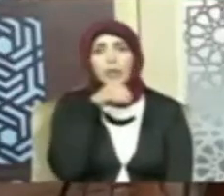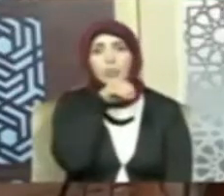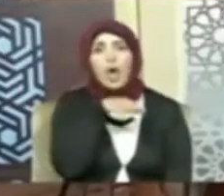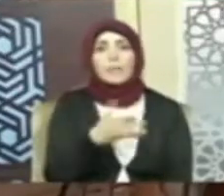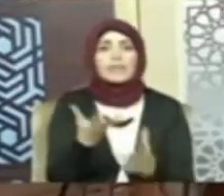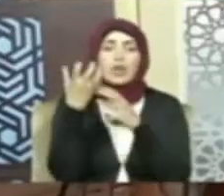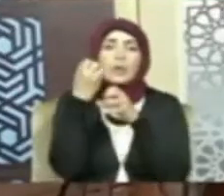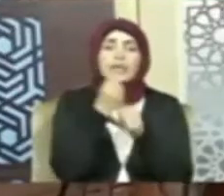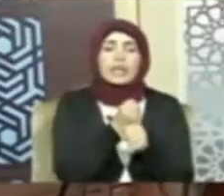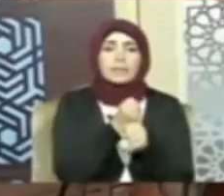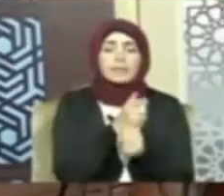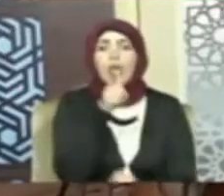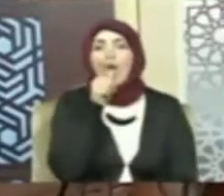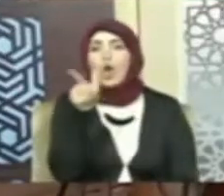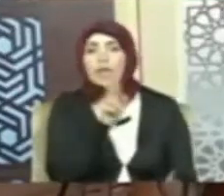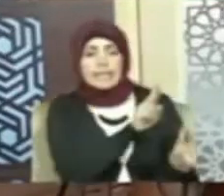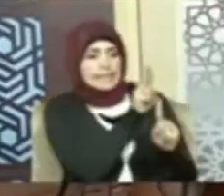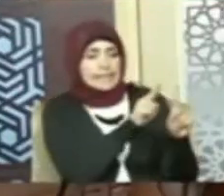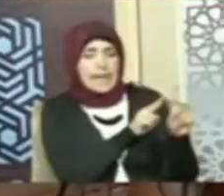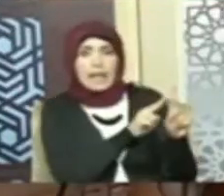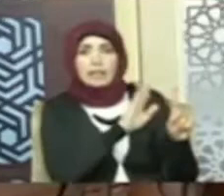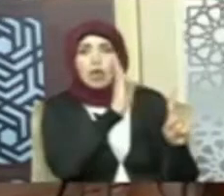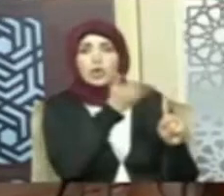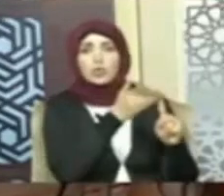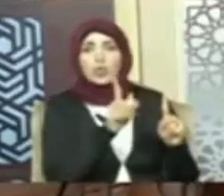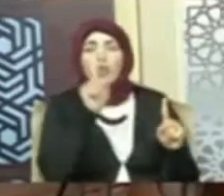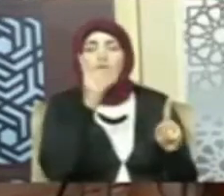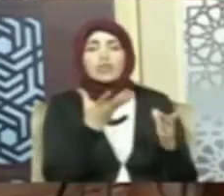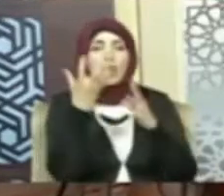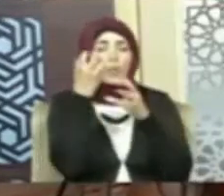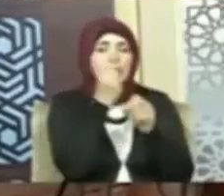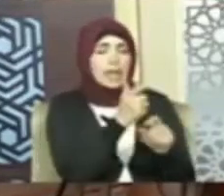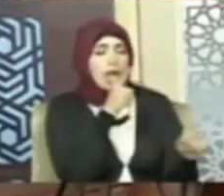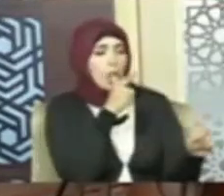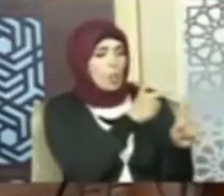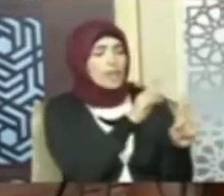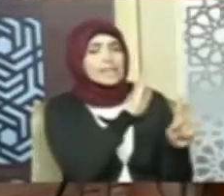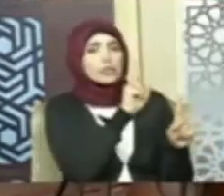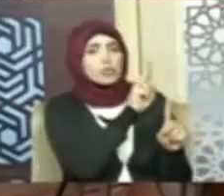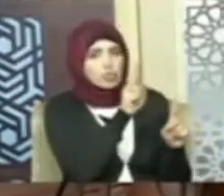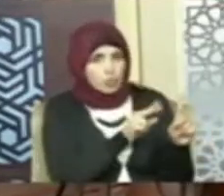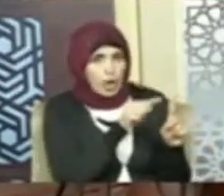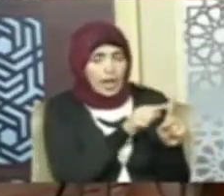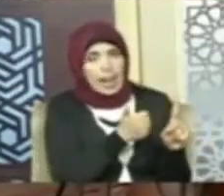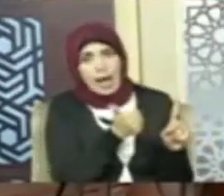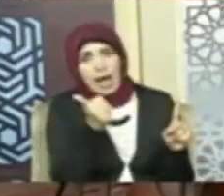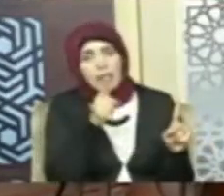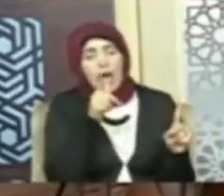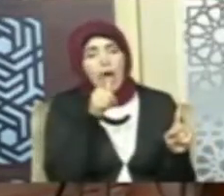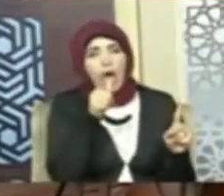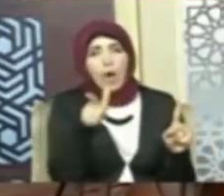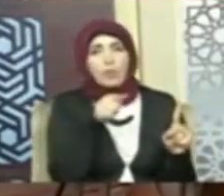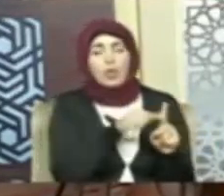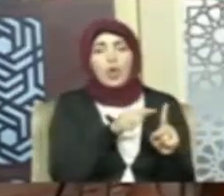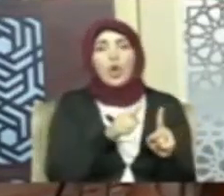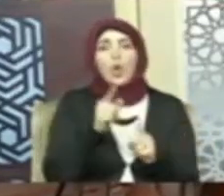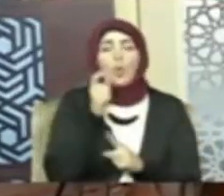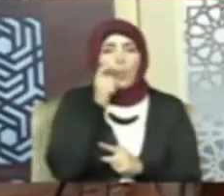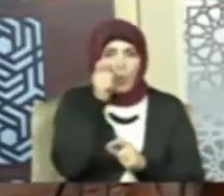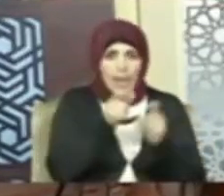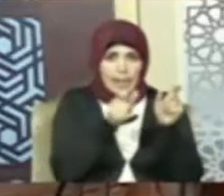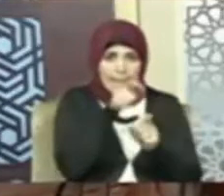صلى الله عليه وسلم عن قوله تعالى: والذين يؤتون ما